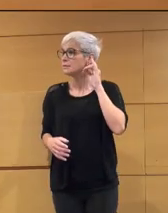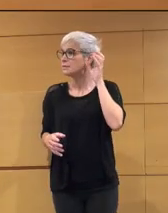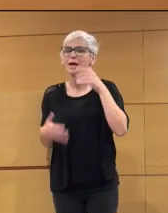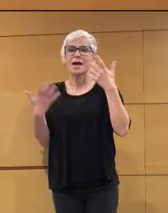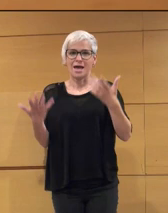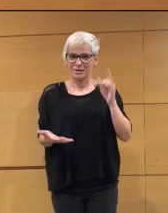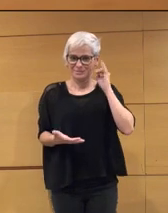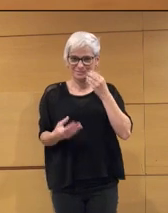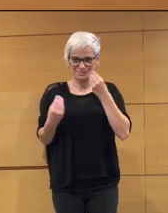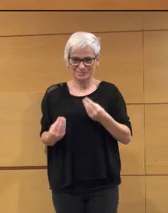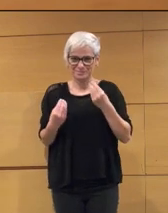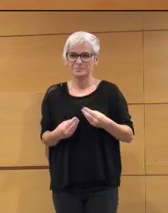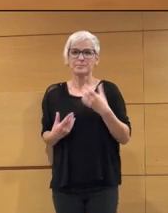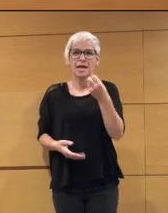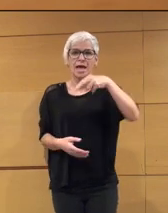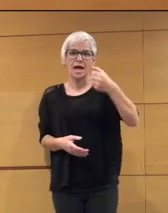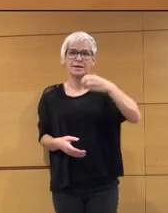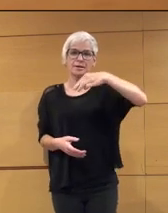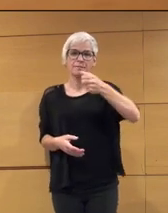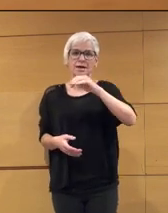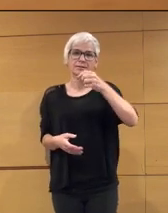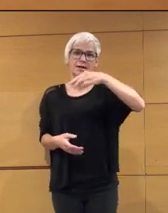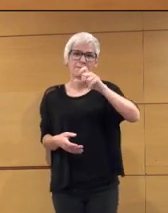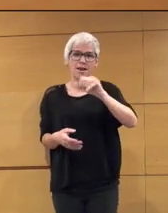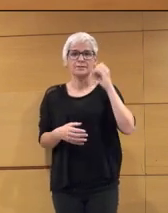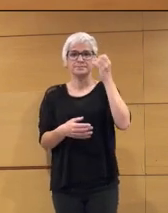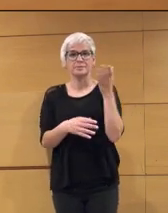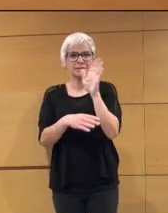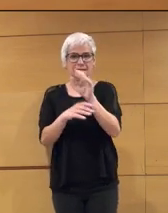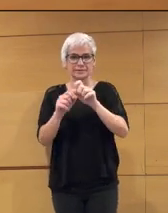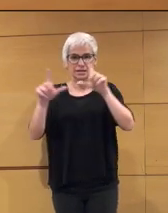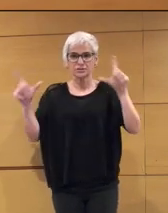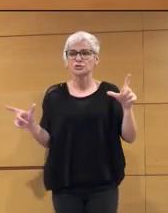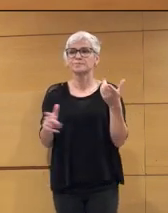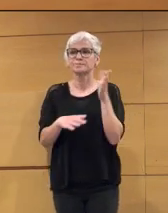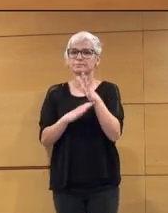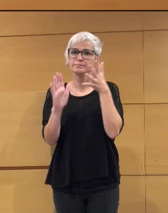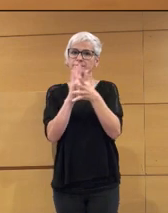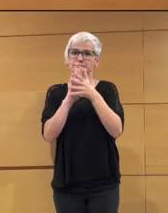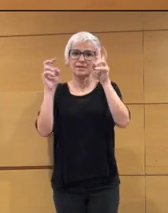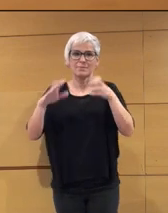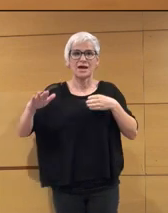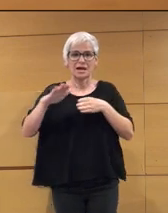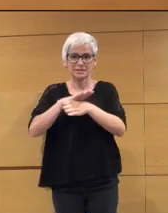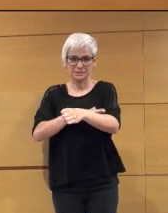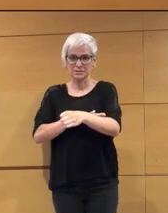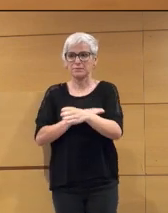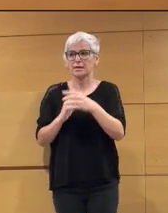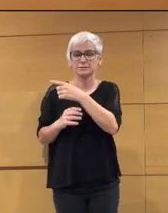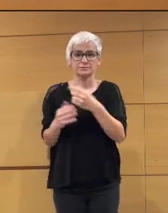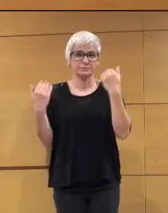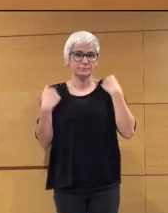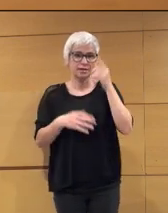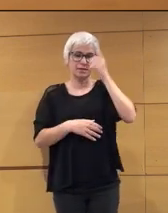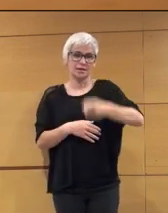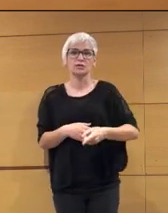Ara l'Anna Matamala ens farà una presentació i ens il·lustrarà sobre l'accessibilitat. L'Anna és directora de la